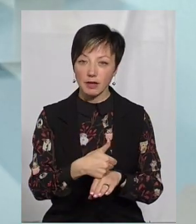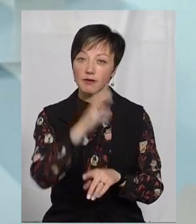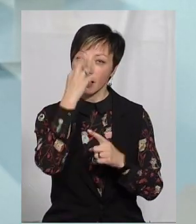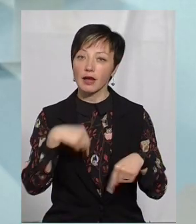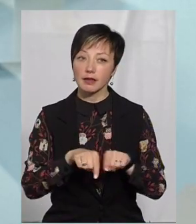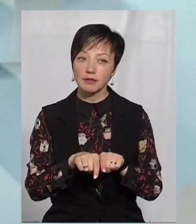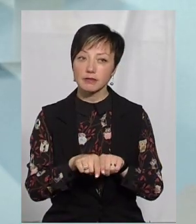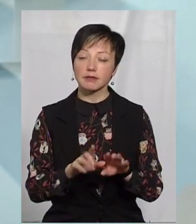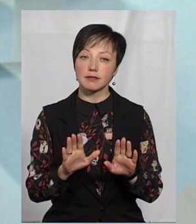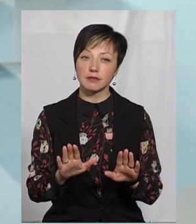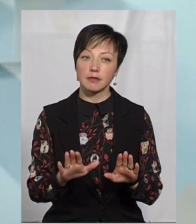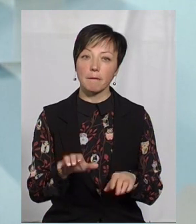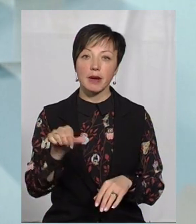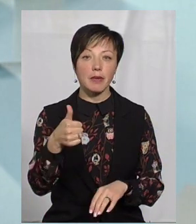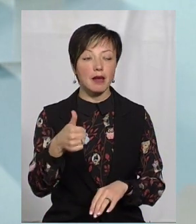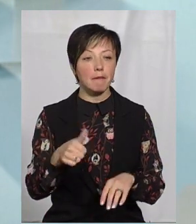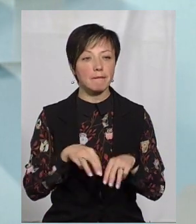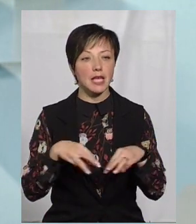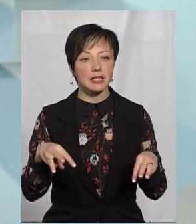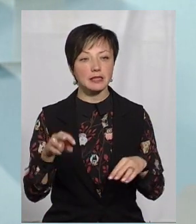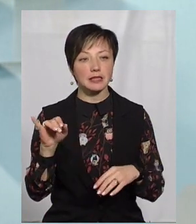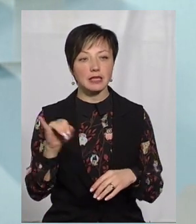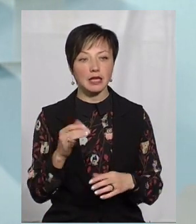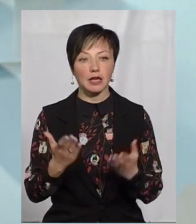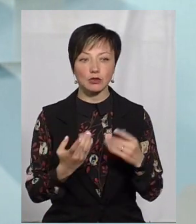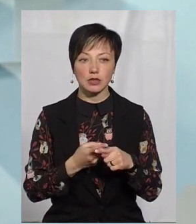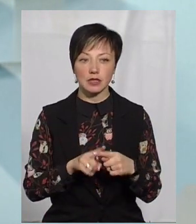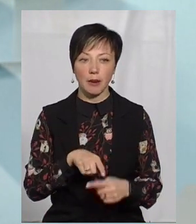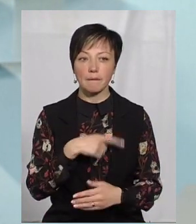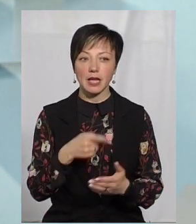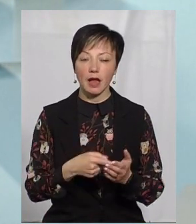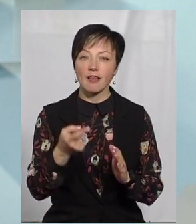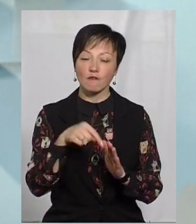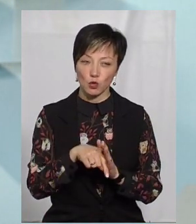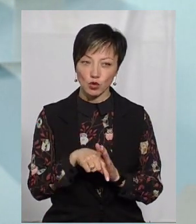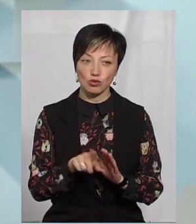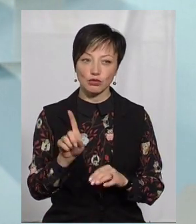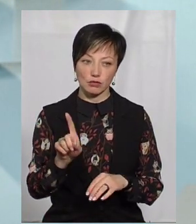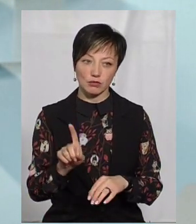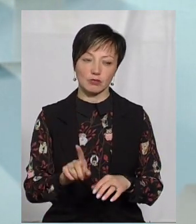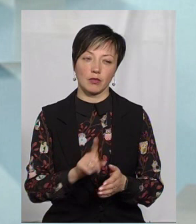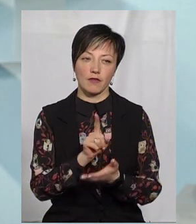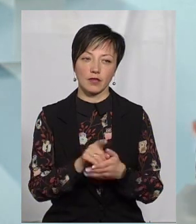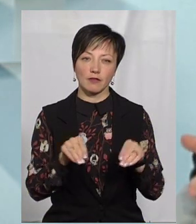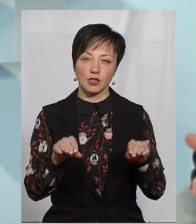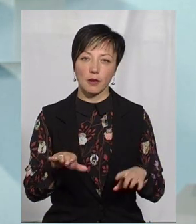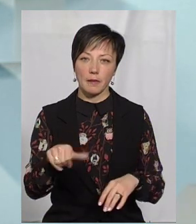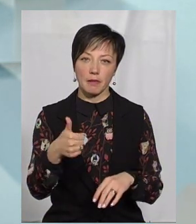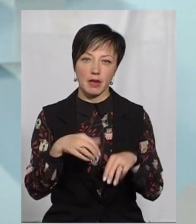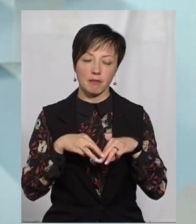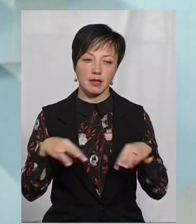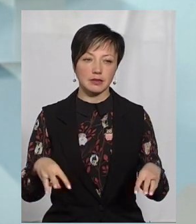країні прем'єр-міністр. І, в принципі, якщо це питання внутрішні, то внутрішні повинен вирішувати